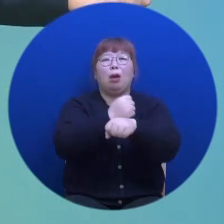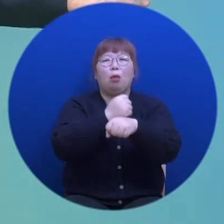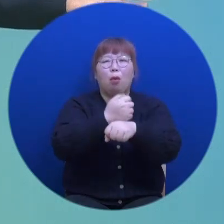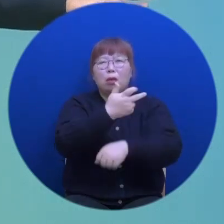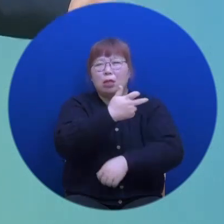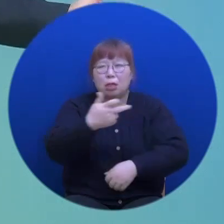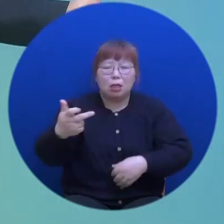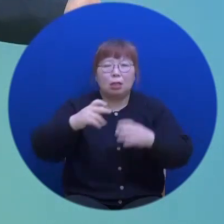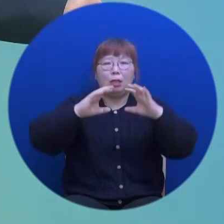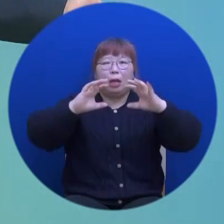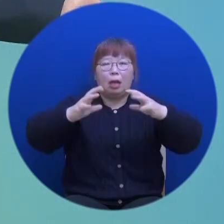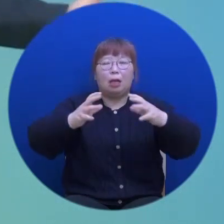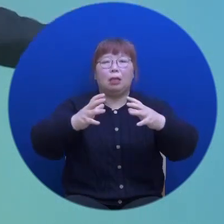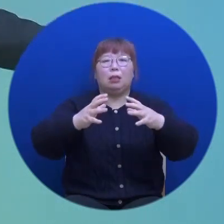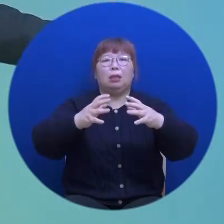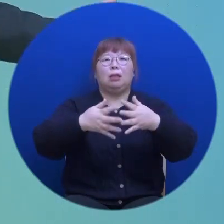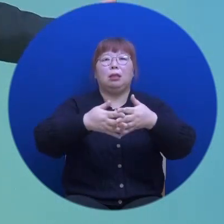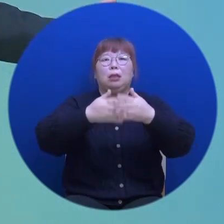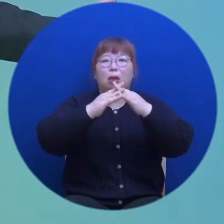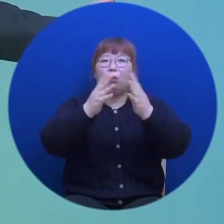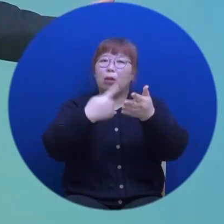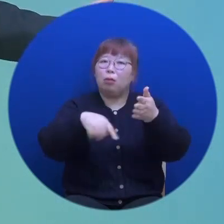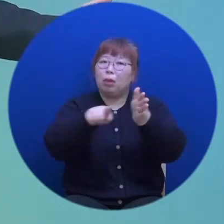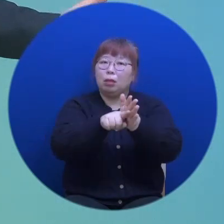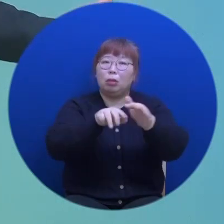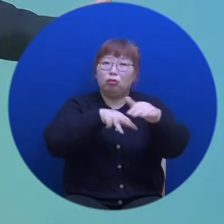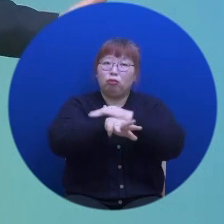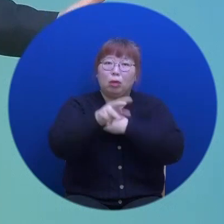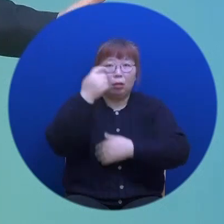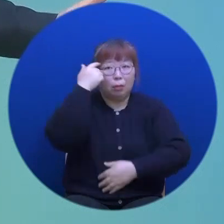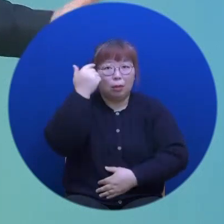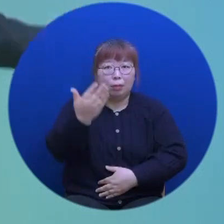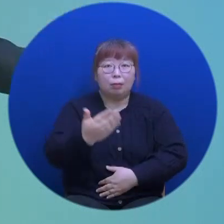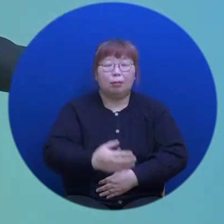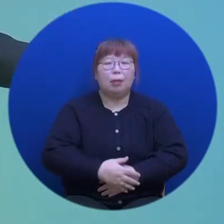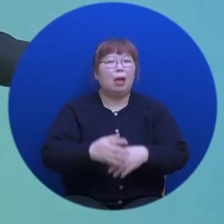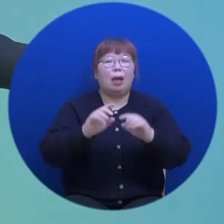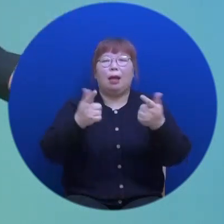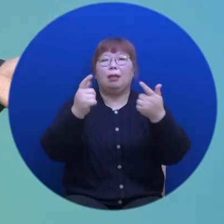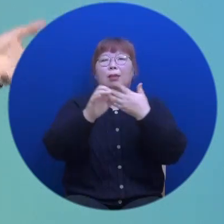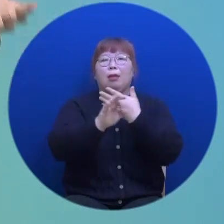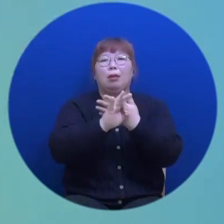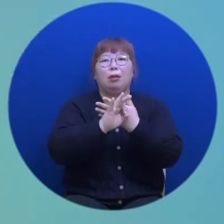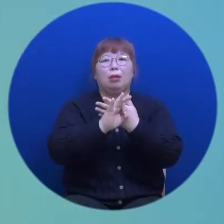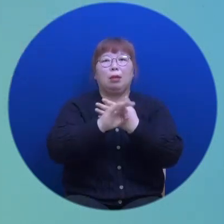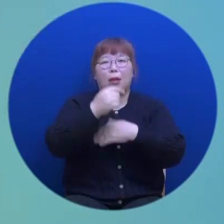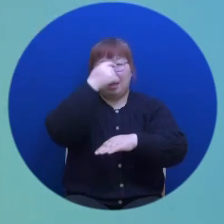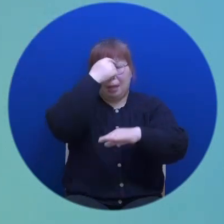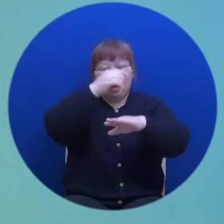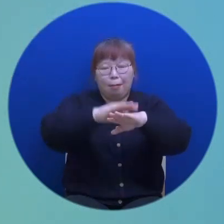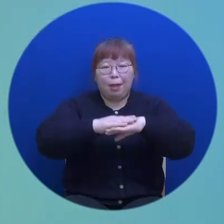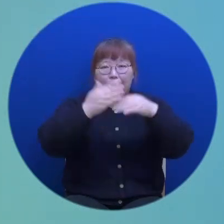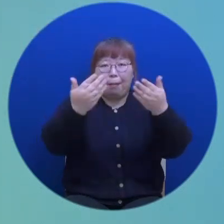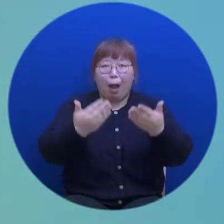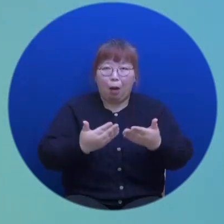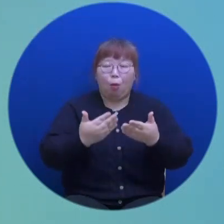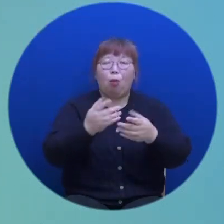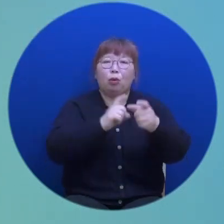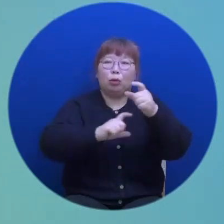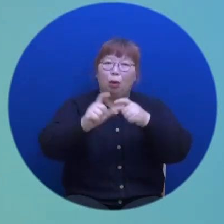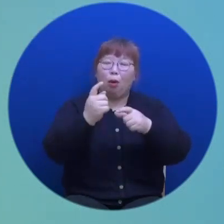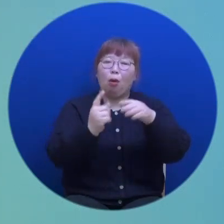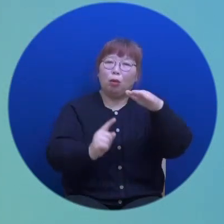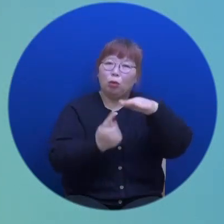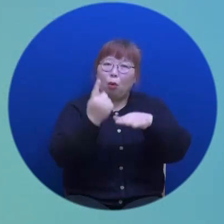땅 가운데 이루고자 그래서 출애굽시키셨습니까? 아니면 예배 받으시고 높임